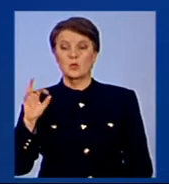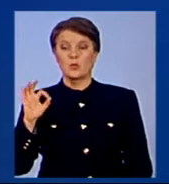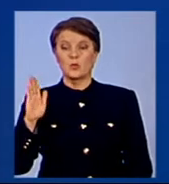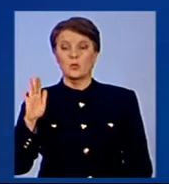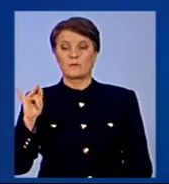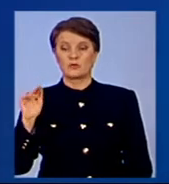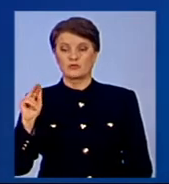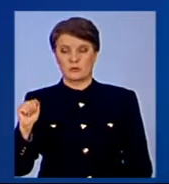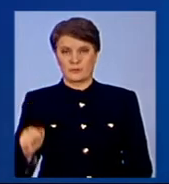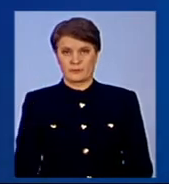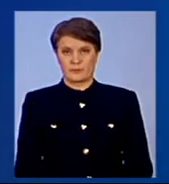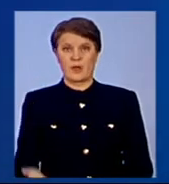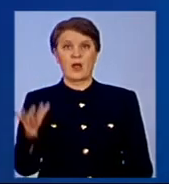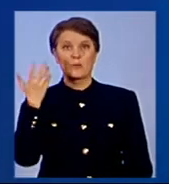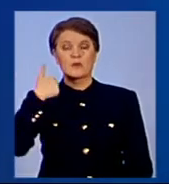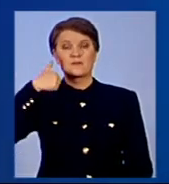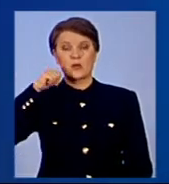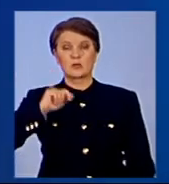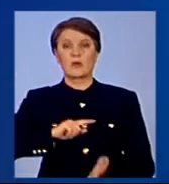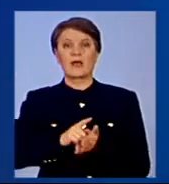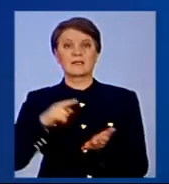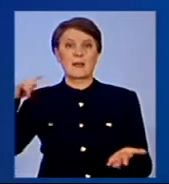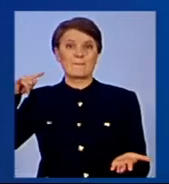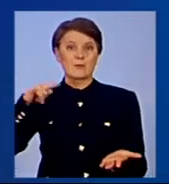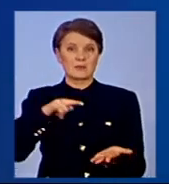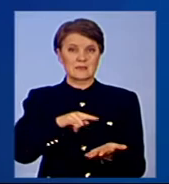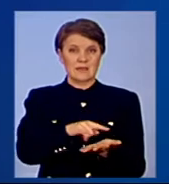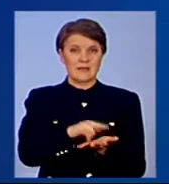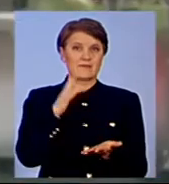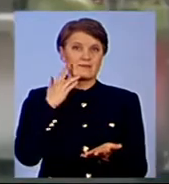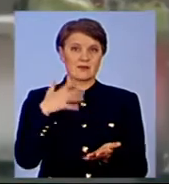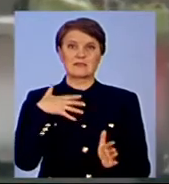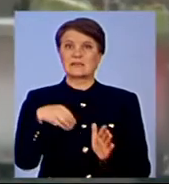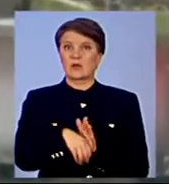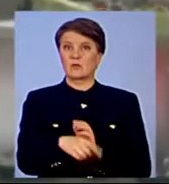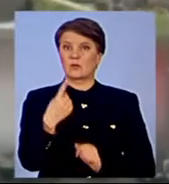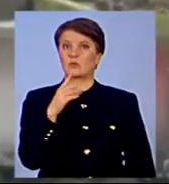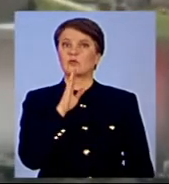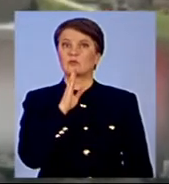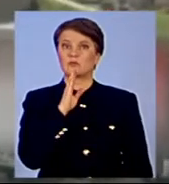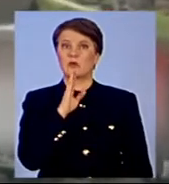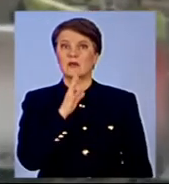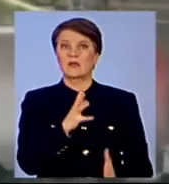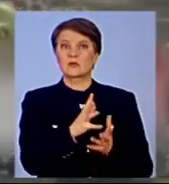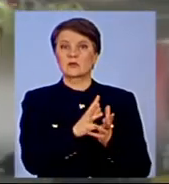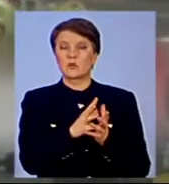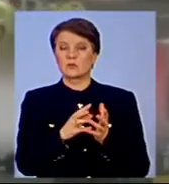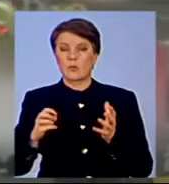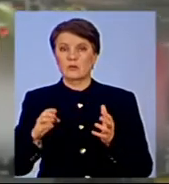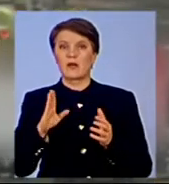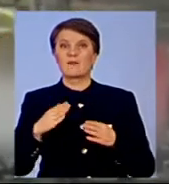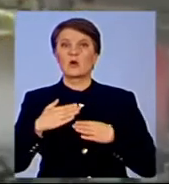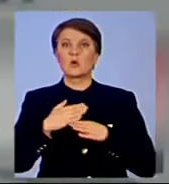Під час учорашньої екстреної посадки пасажирського літака в США загинула жінка. В авіакомпанії підтвердили, пасажирку засмоктало в розбитий